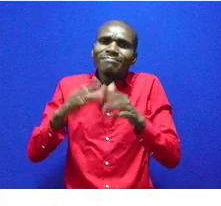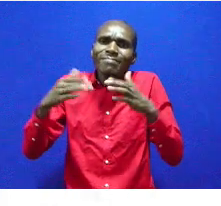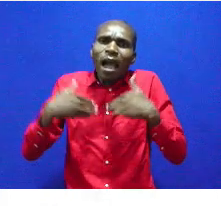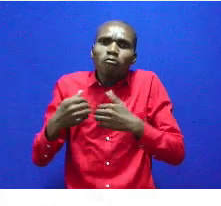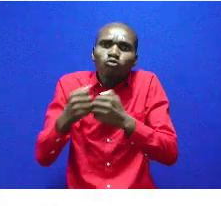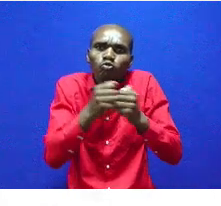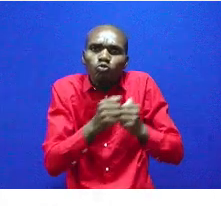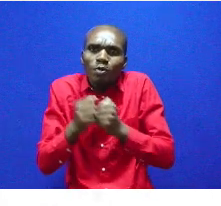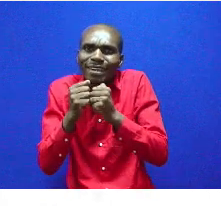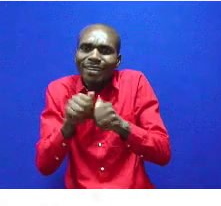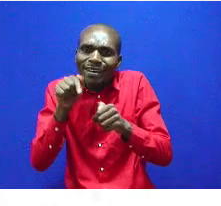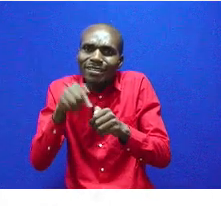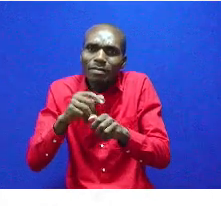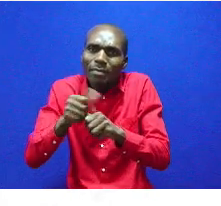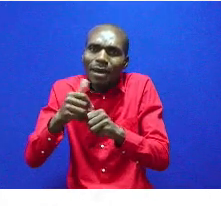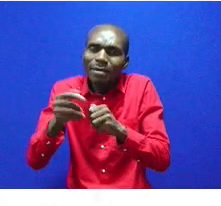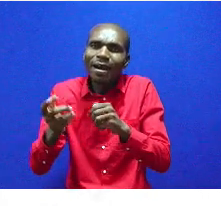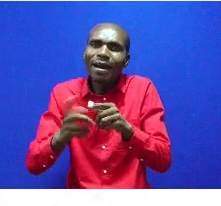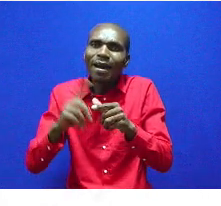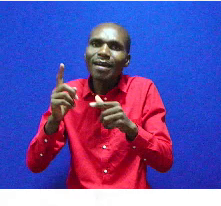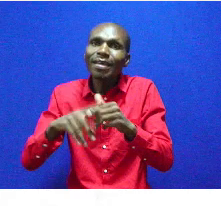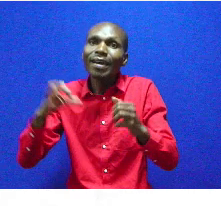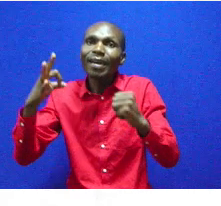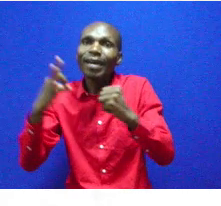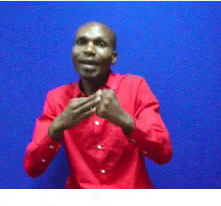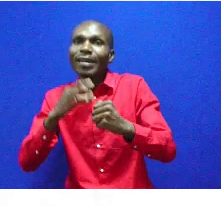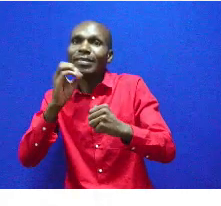na bei ya shilingi 80